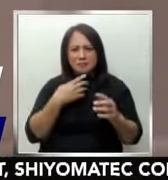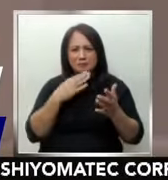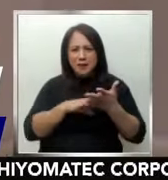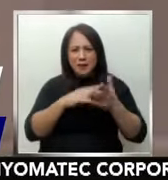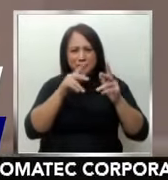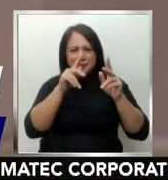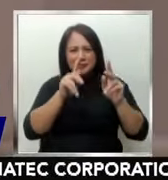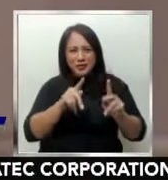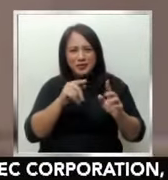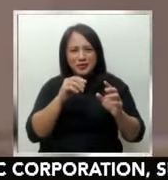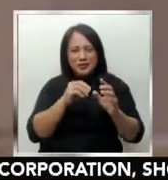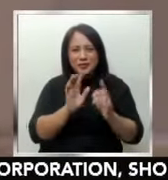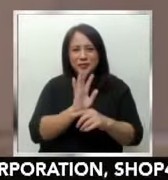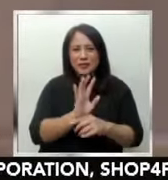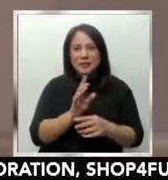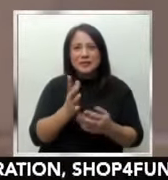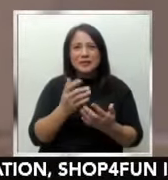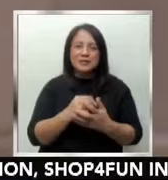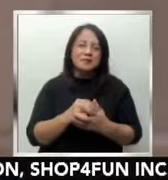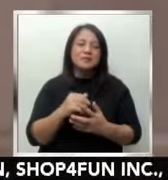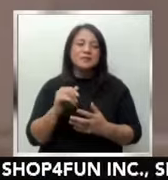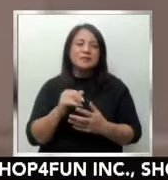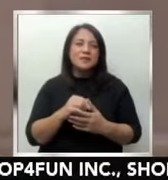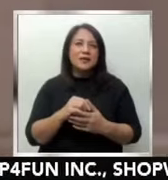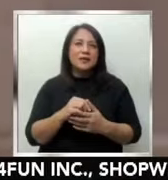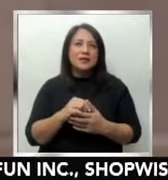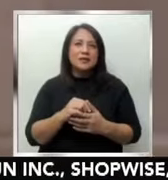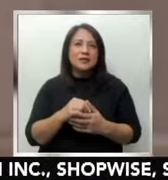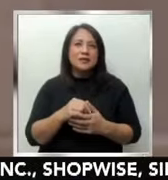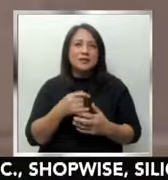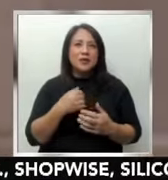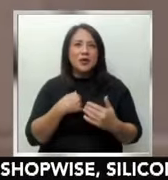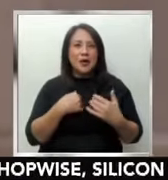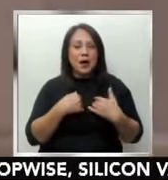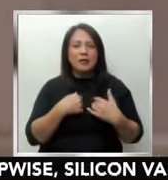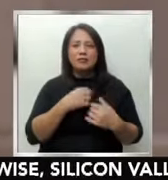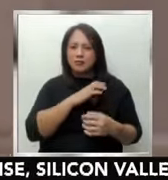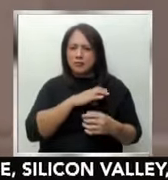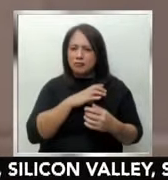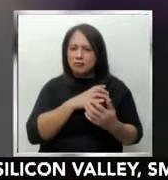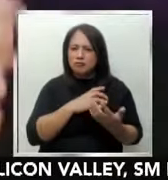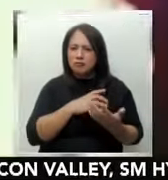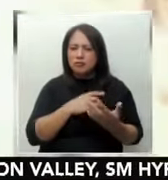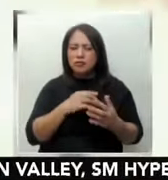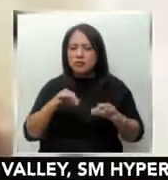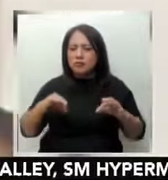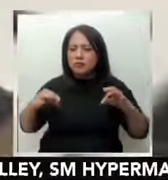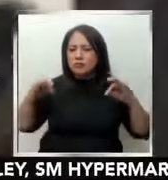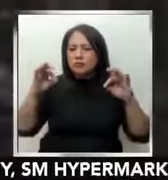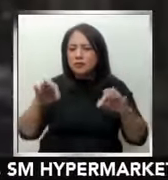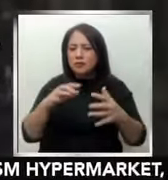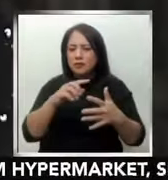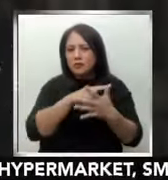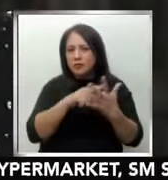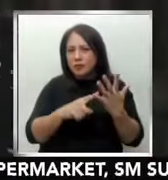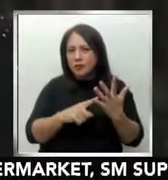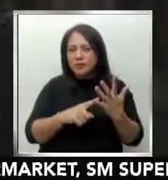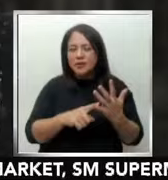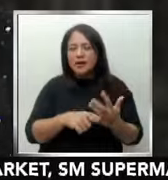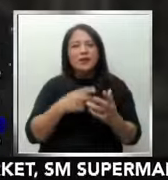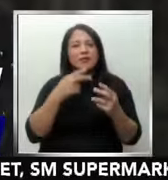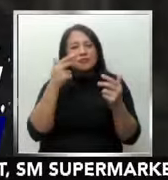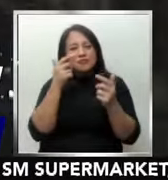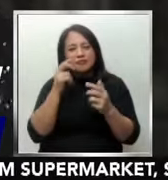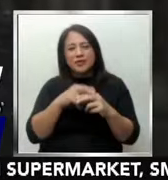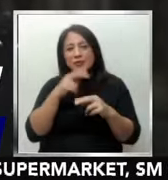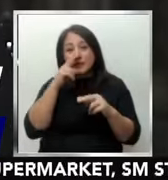parang per per character sa aming lima may certain an character talaga e na maiaambag talaga sa aming lima even kami natataw sa mga ginagawa naming S